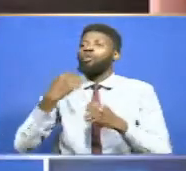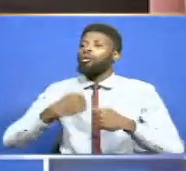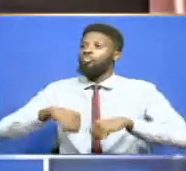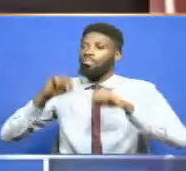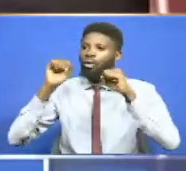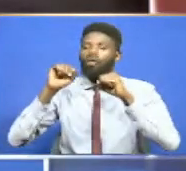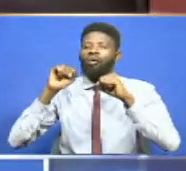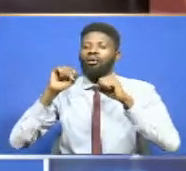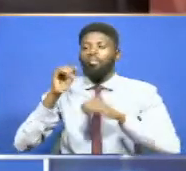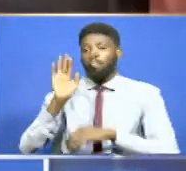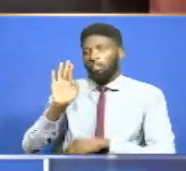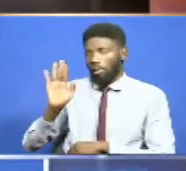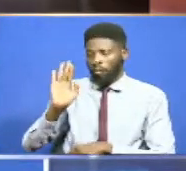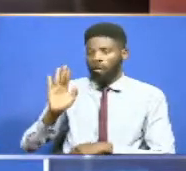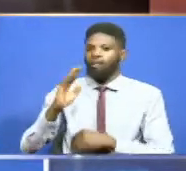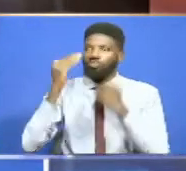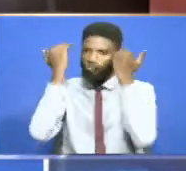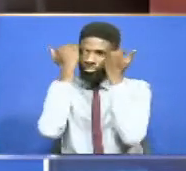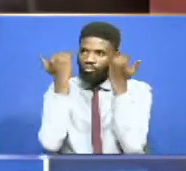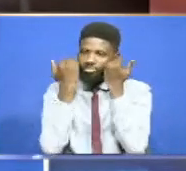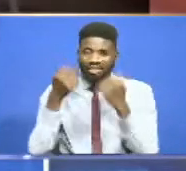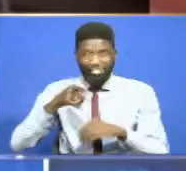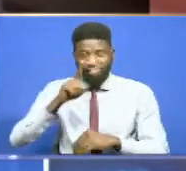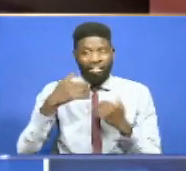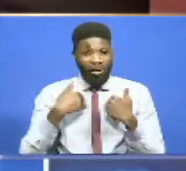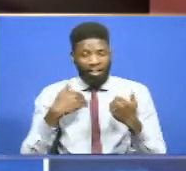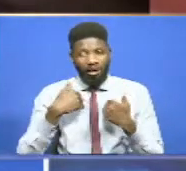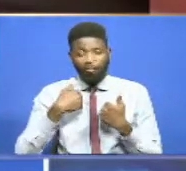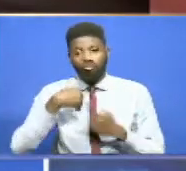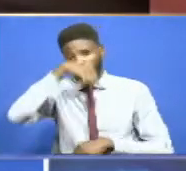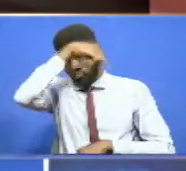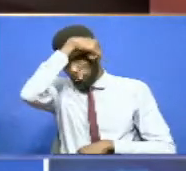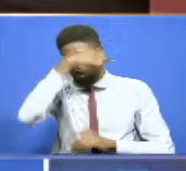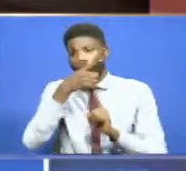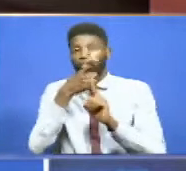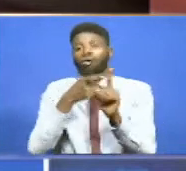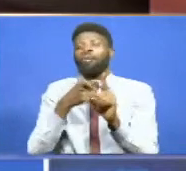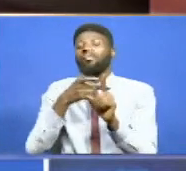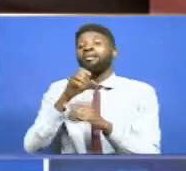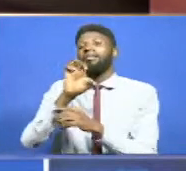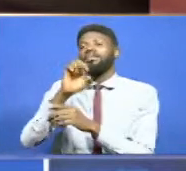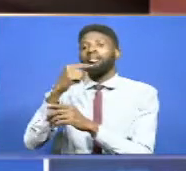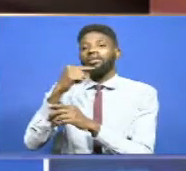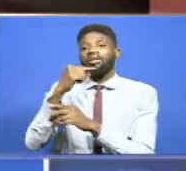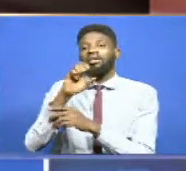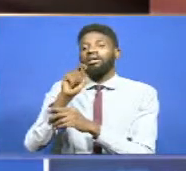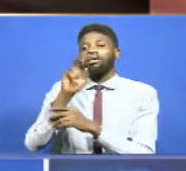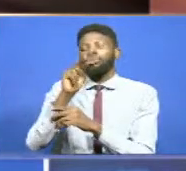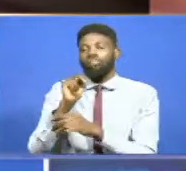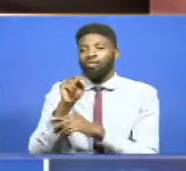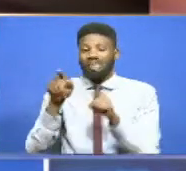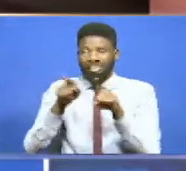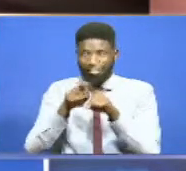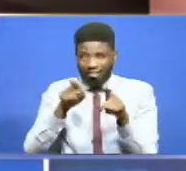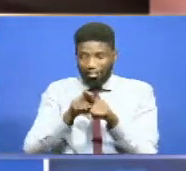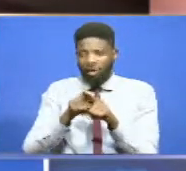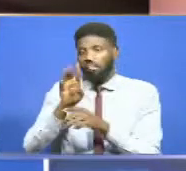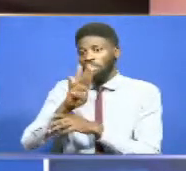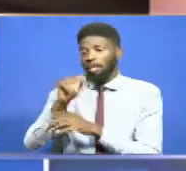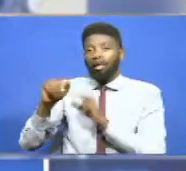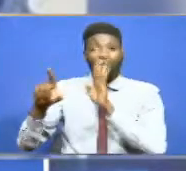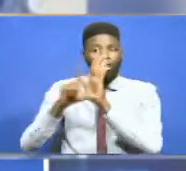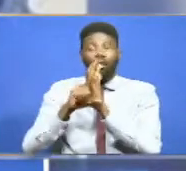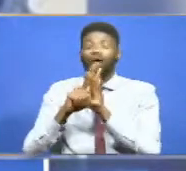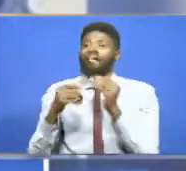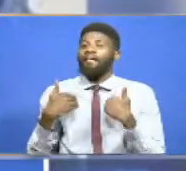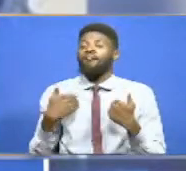mahakama. Ana shahada za uzamili kutoka chuo kikuu cha Egerton na shahada ya wanasheria kutoka chuo kikuu cha Nairobi.